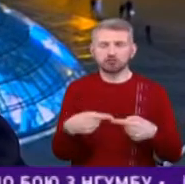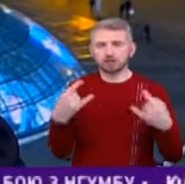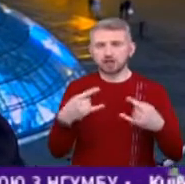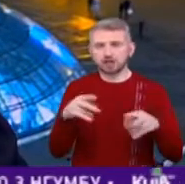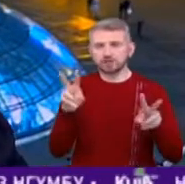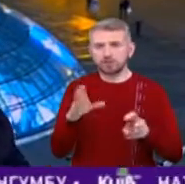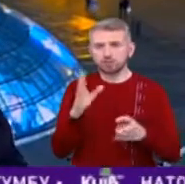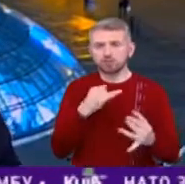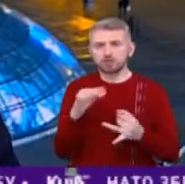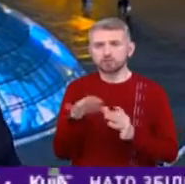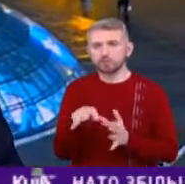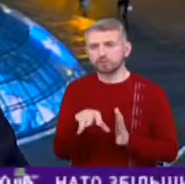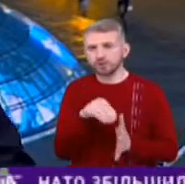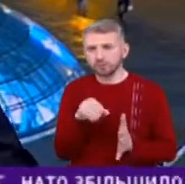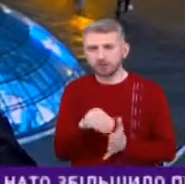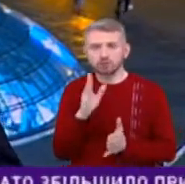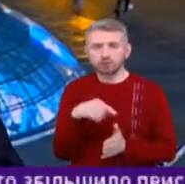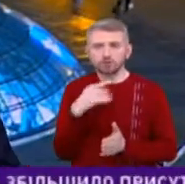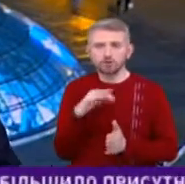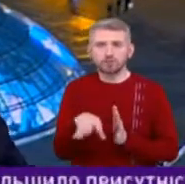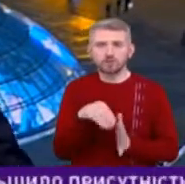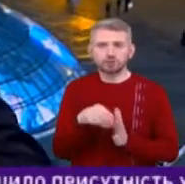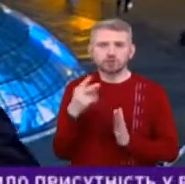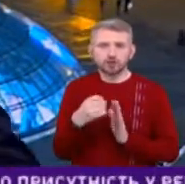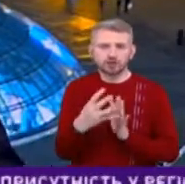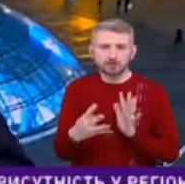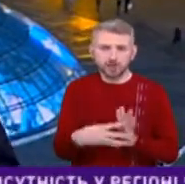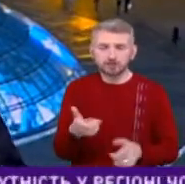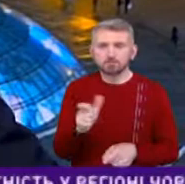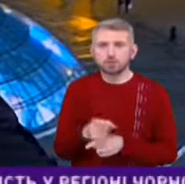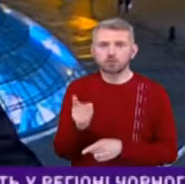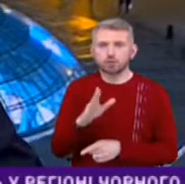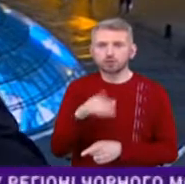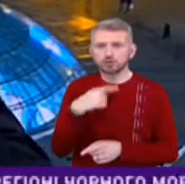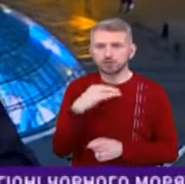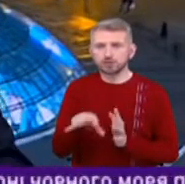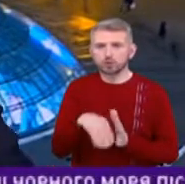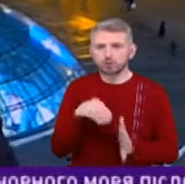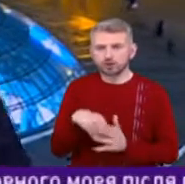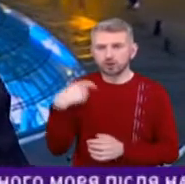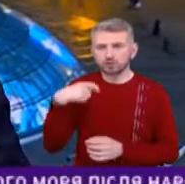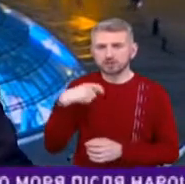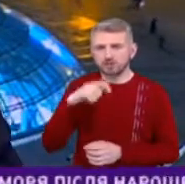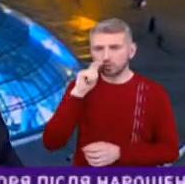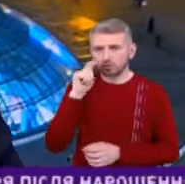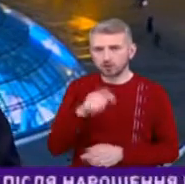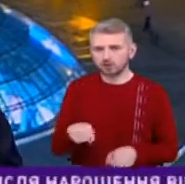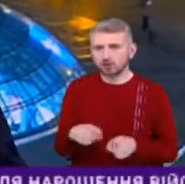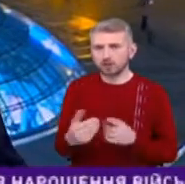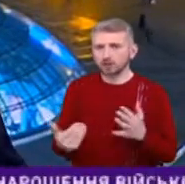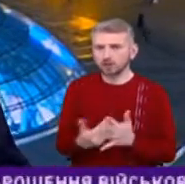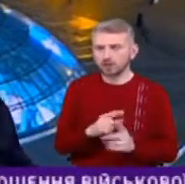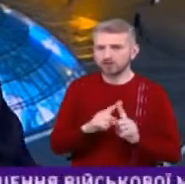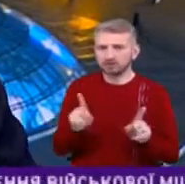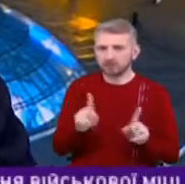Ми будемо говорити про вибори. Будемо говорити про вибори 2019. Більше того, ми будемо говорити про вибори президента України. От така нова і незвичайна